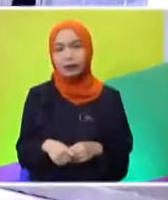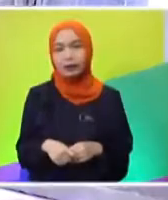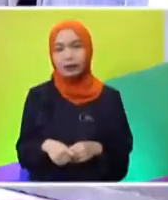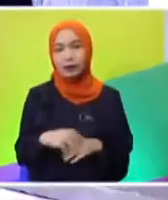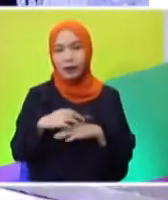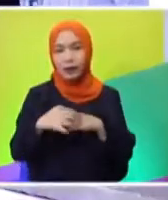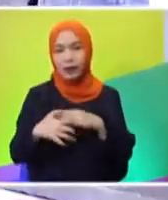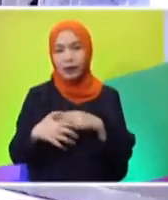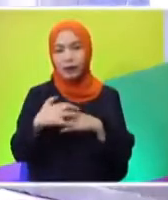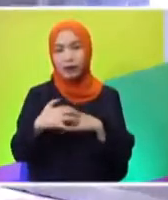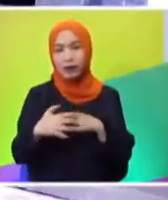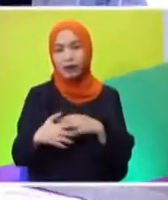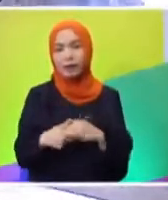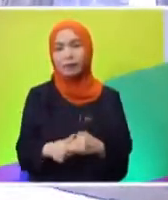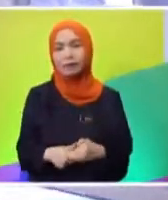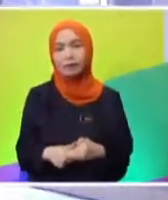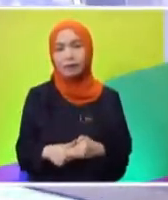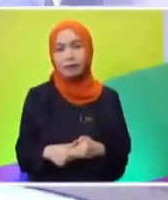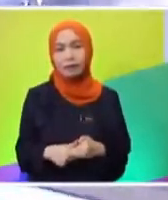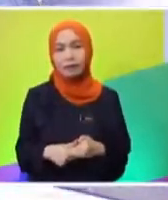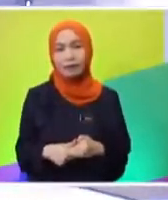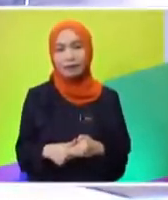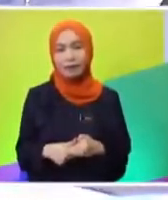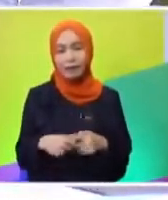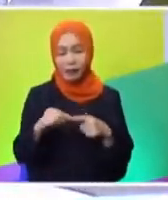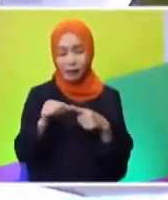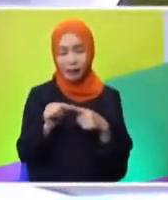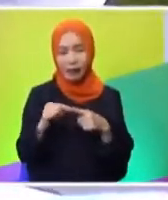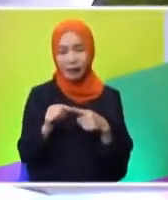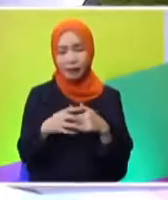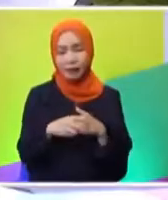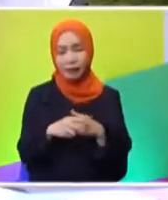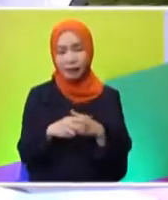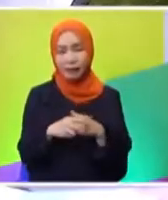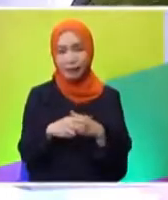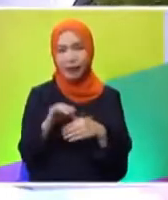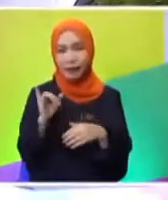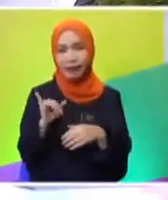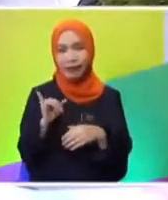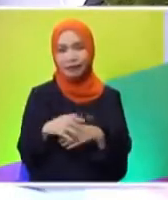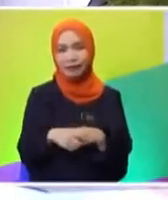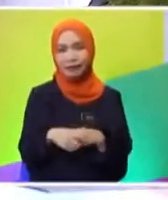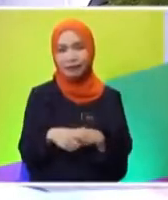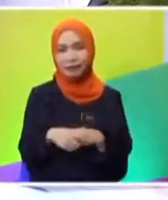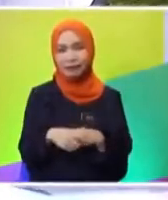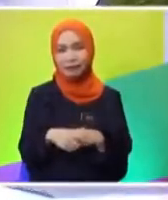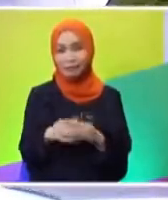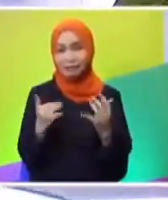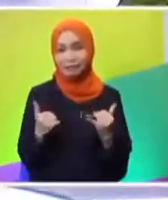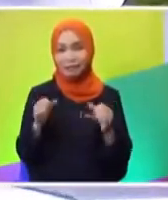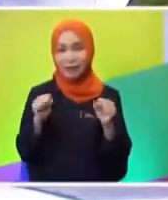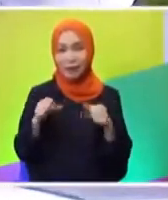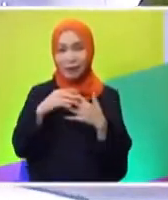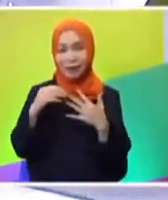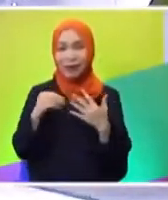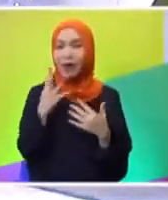ini deh dah terakhir Strike Jadi boleh kita bandingkanlah untuk seterusnya Wow ini warna